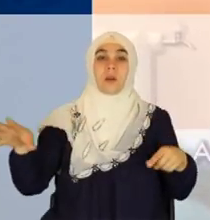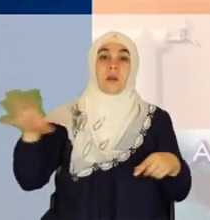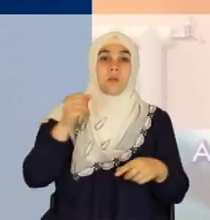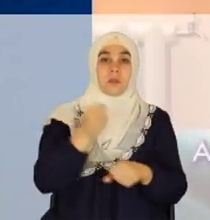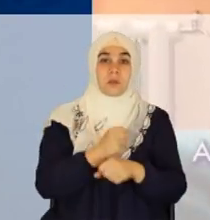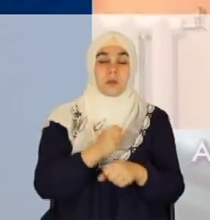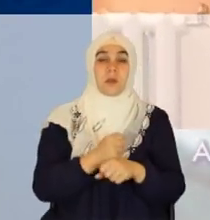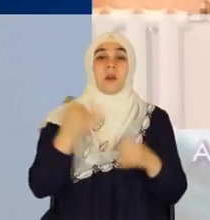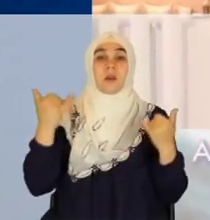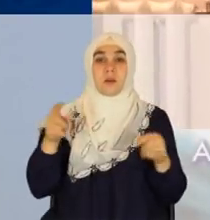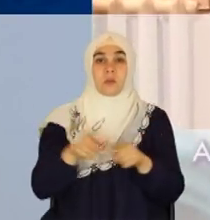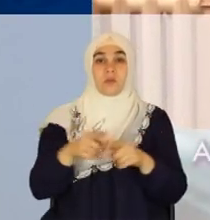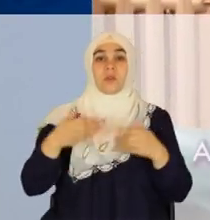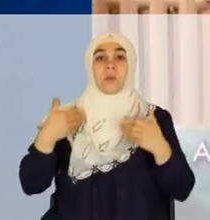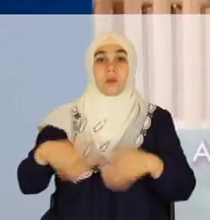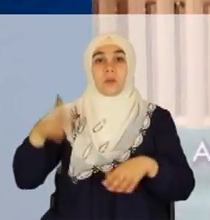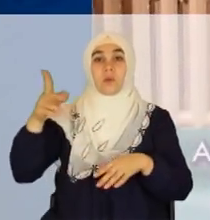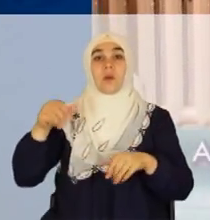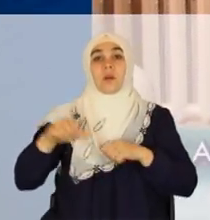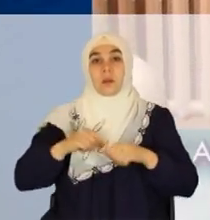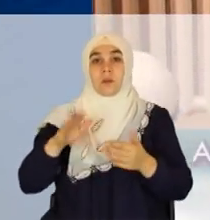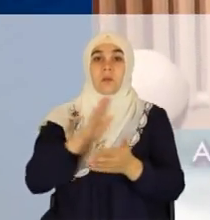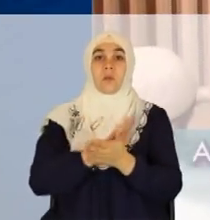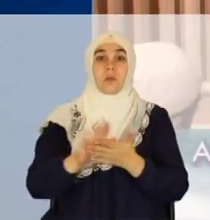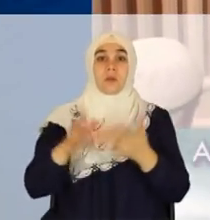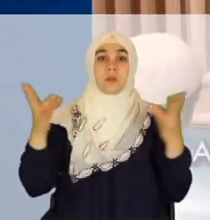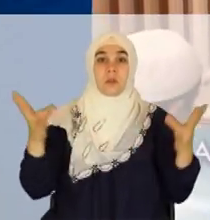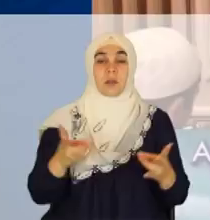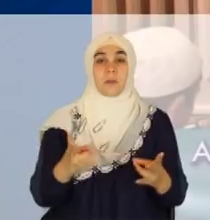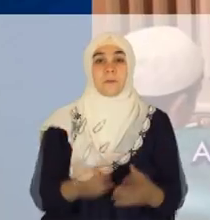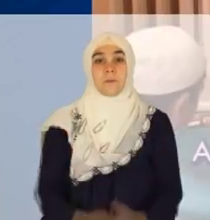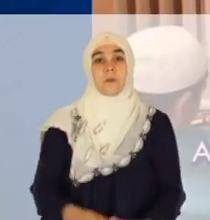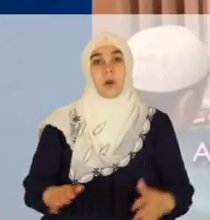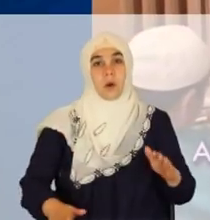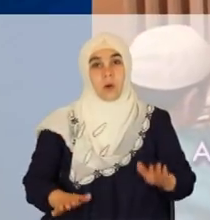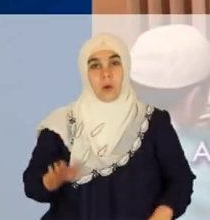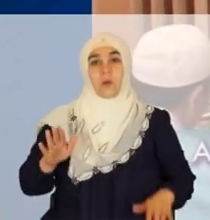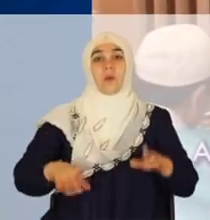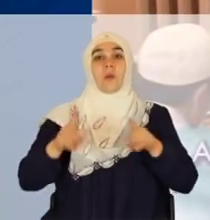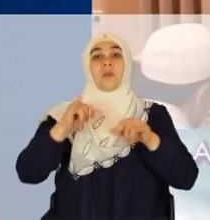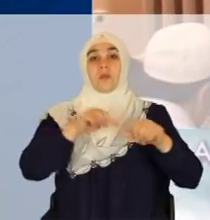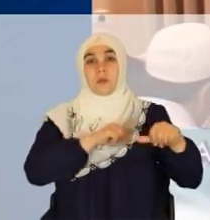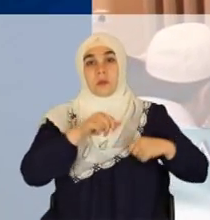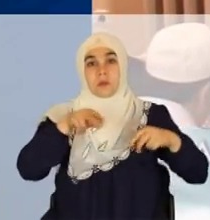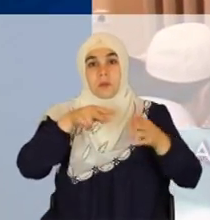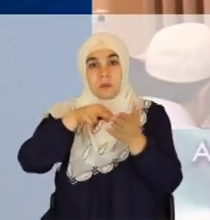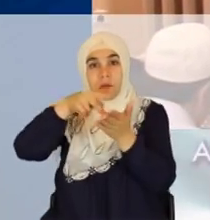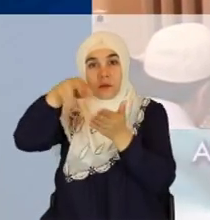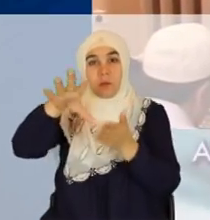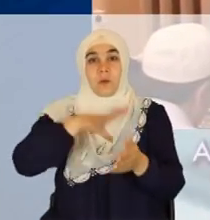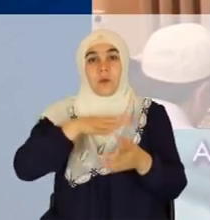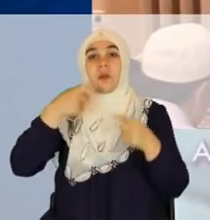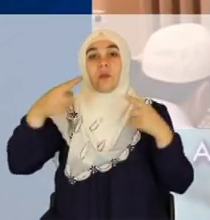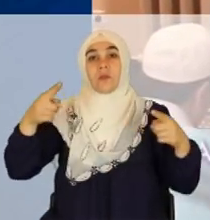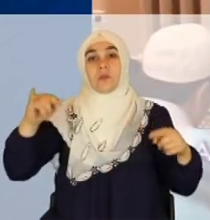qildi. Demak, buni ham tavbasini qilib, gunohdan poklanish kerak. Oyog'im haromga yurib bordi, yana qandaydir ishlarni